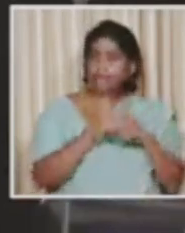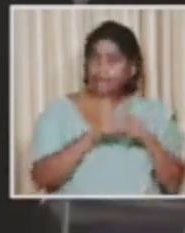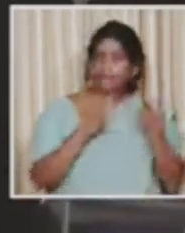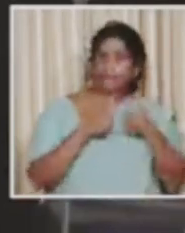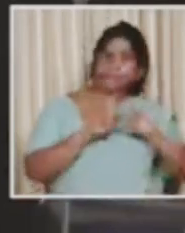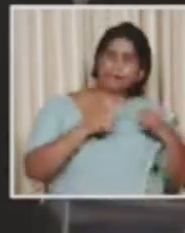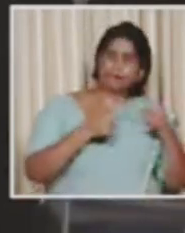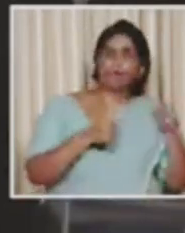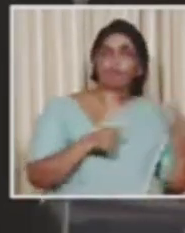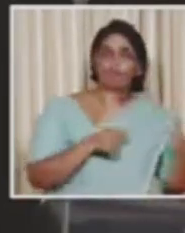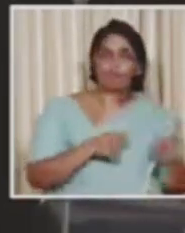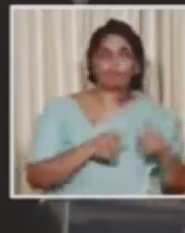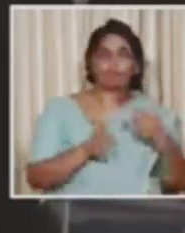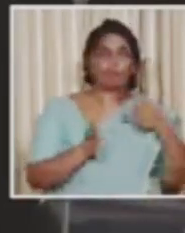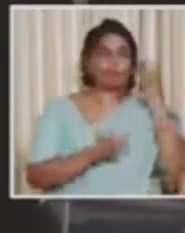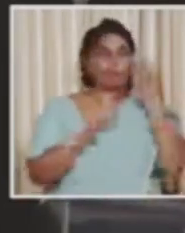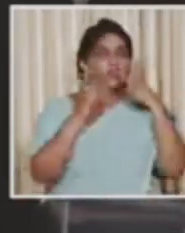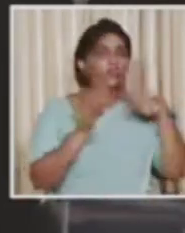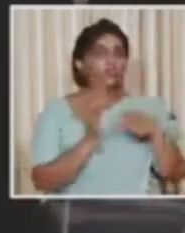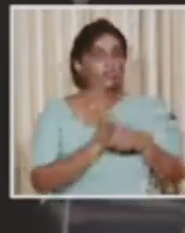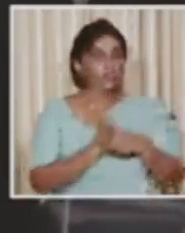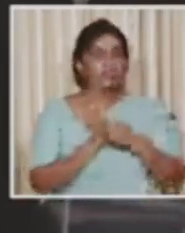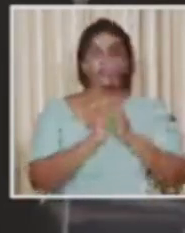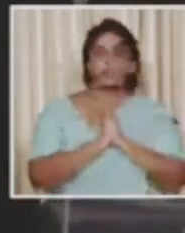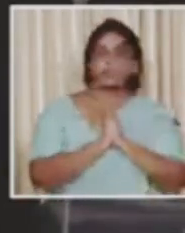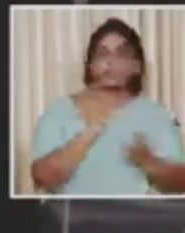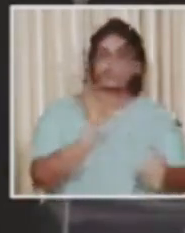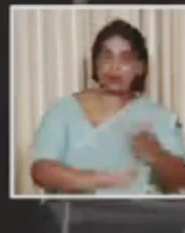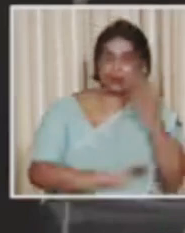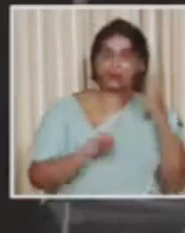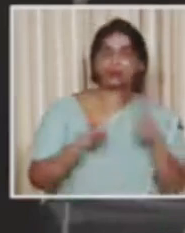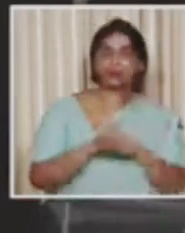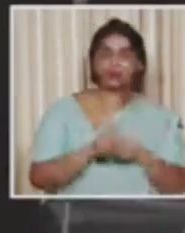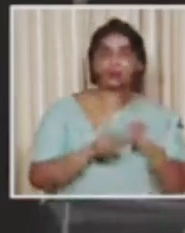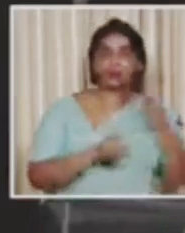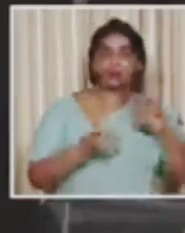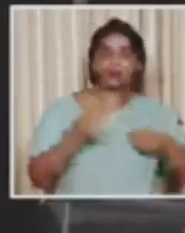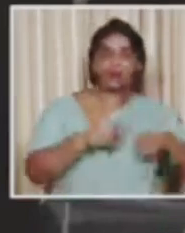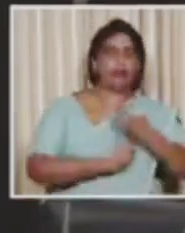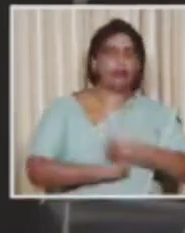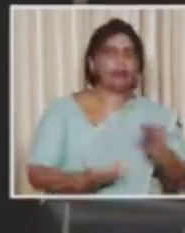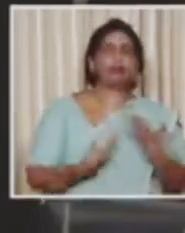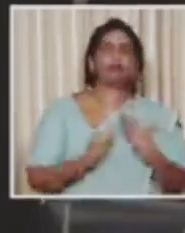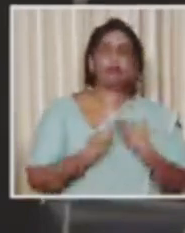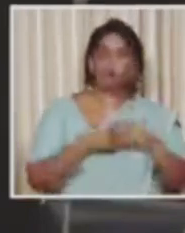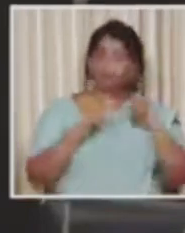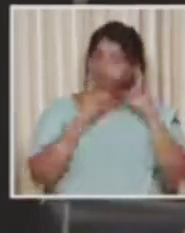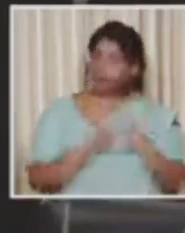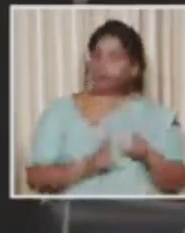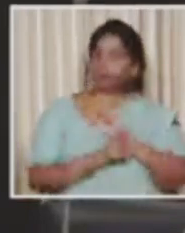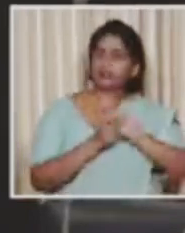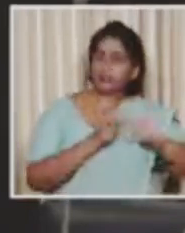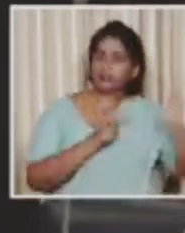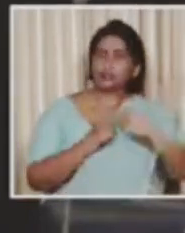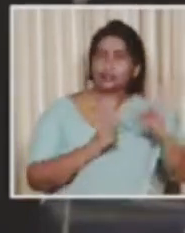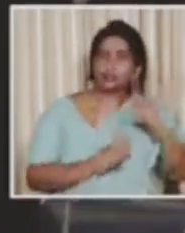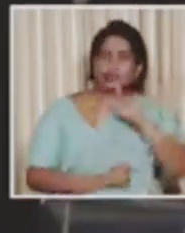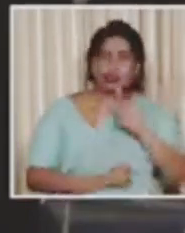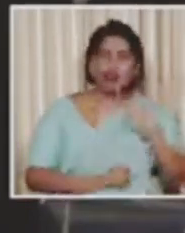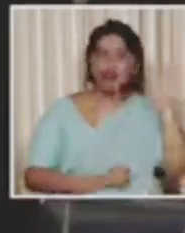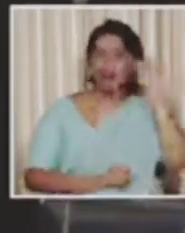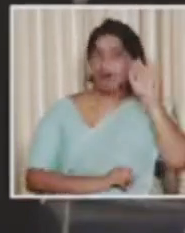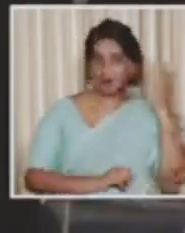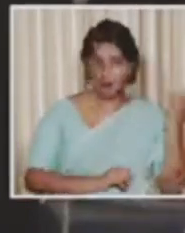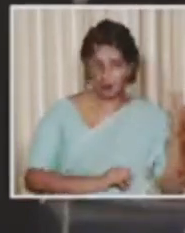මාර්ගවලින් විසිට වීසා එකක් යන විදියට, වන්දනාවේ යන විදියට ගිහිලා සමහරු අමාරු වැටෙනවා. ඉතින් මේක කොච්චර එපා කිව්වත් අහන්නේ